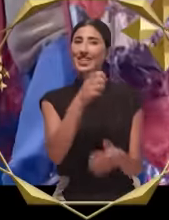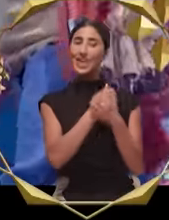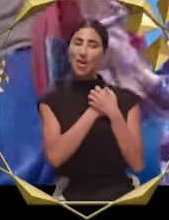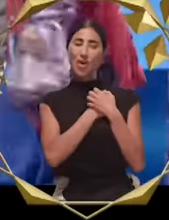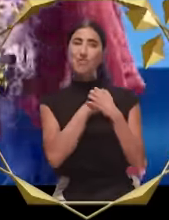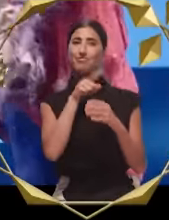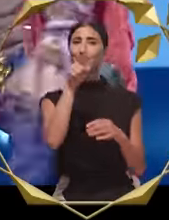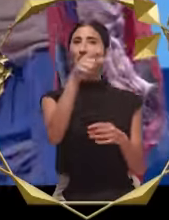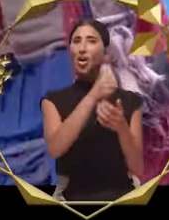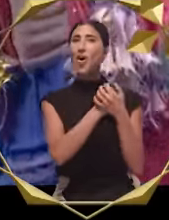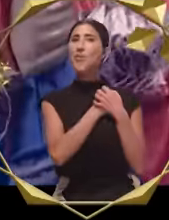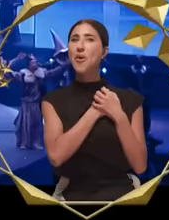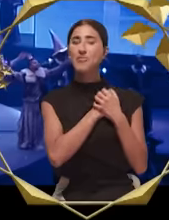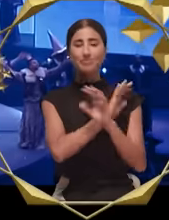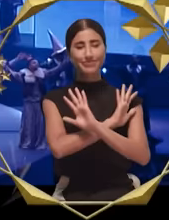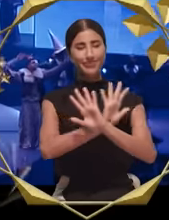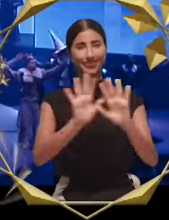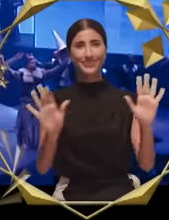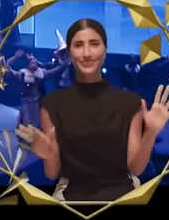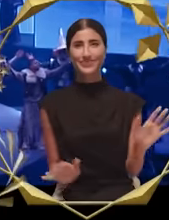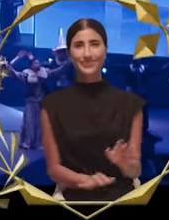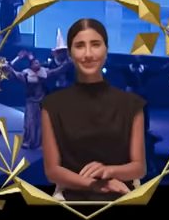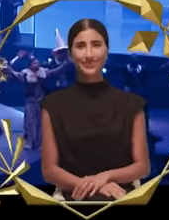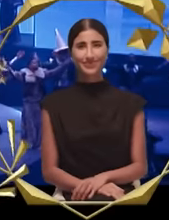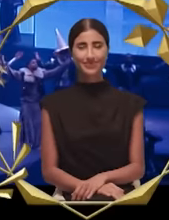لا أن تبدو لهم